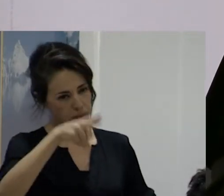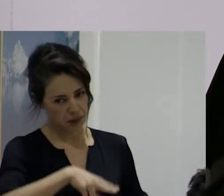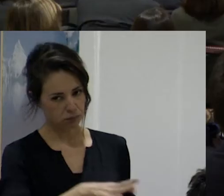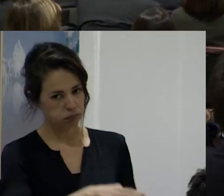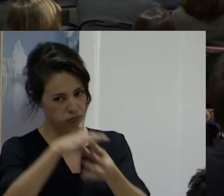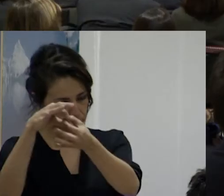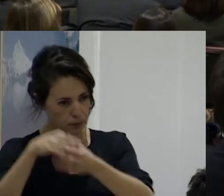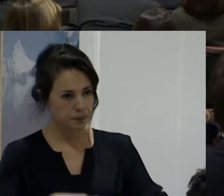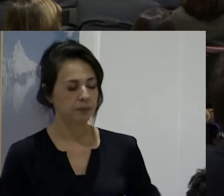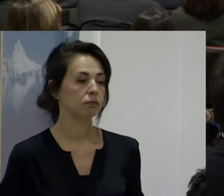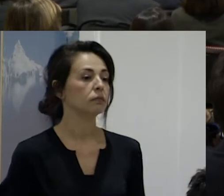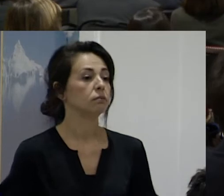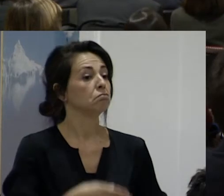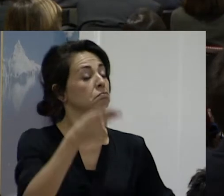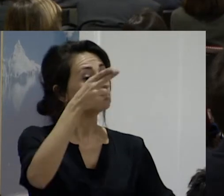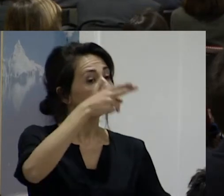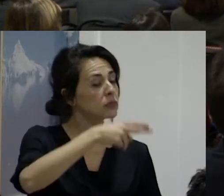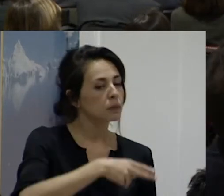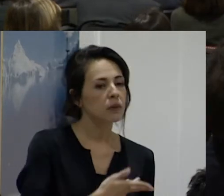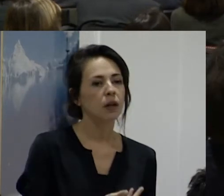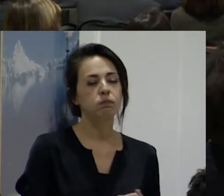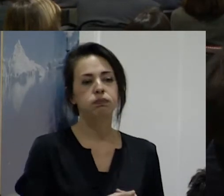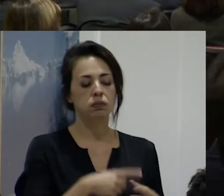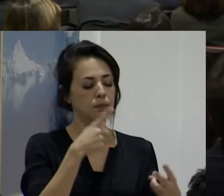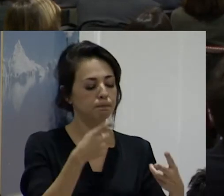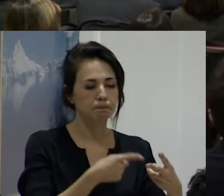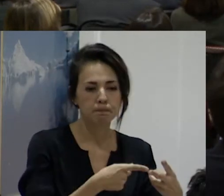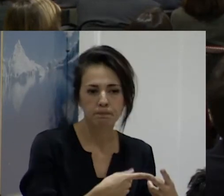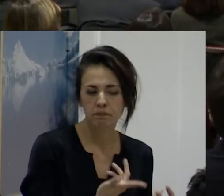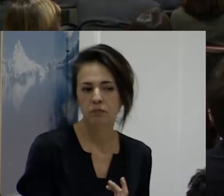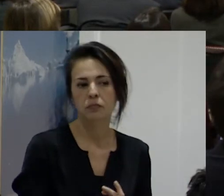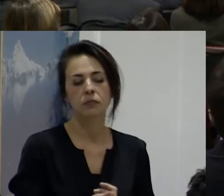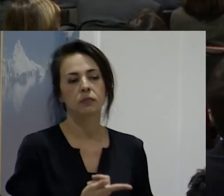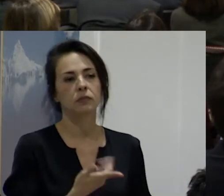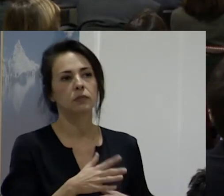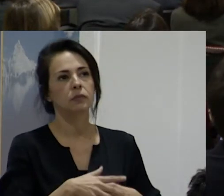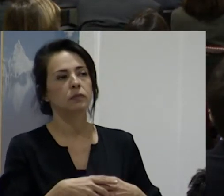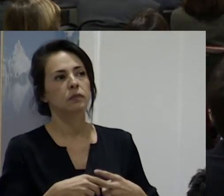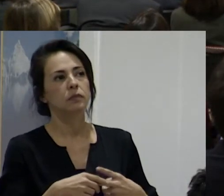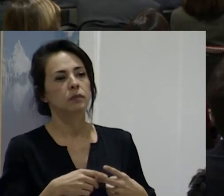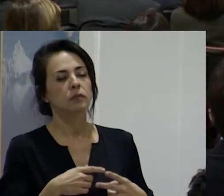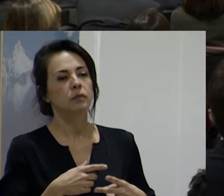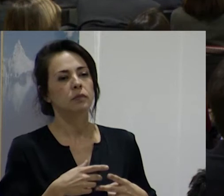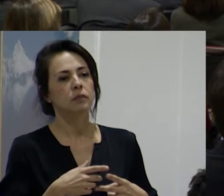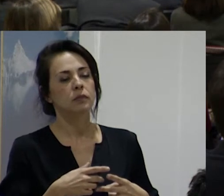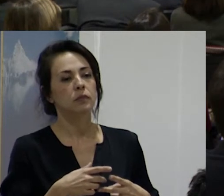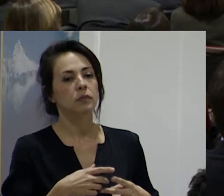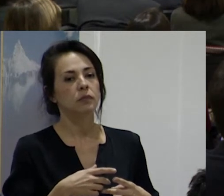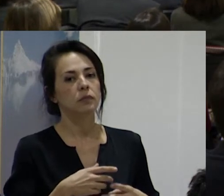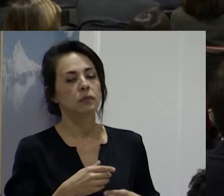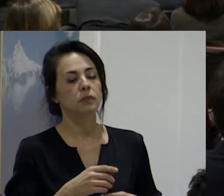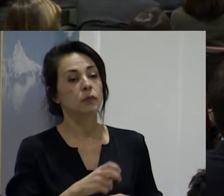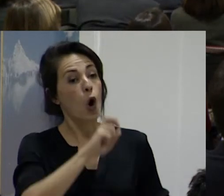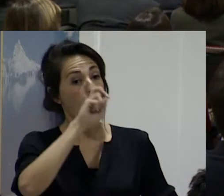universitat. També estem apostant clarament i decidida per esfortir els lligams i les relacions amb